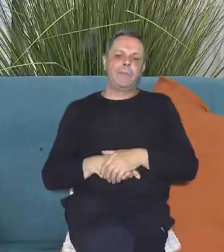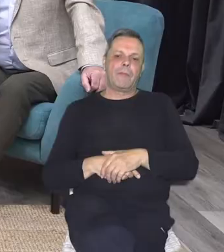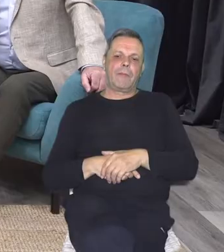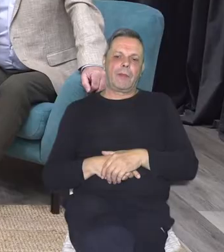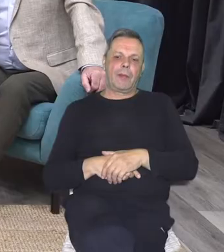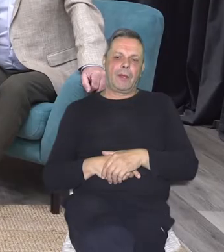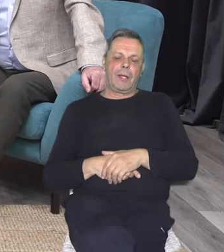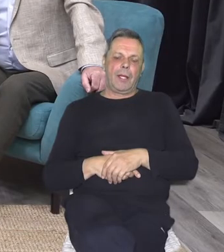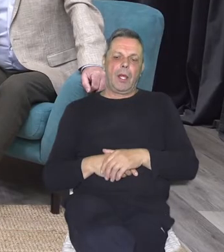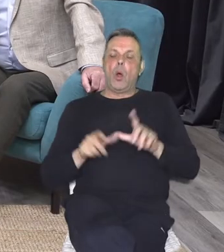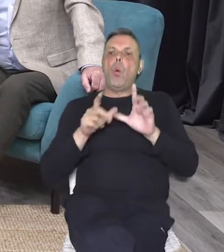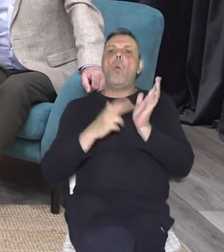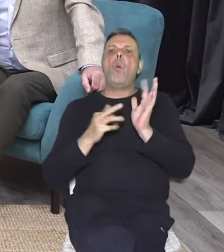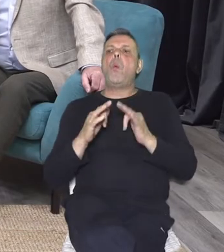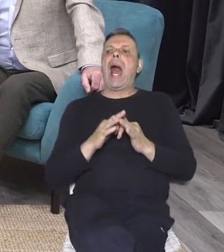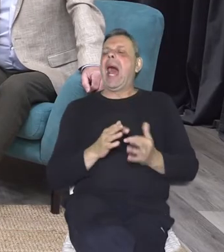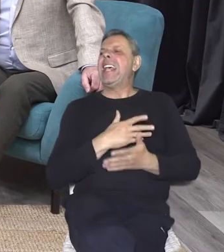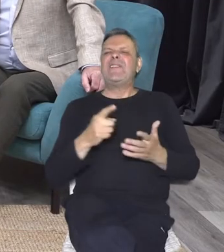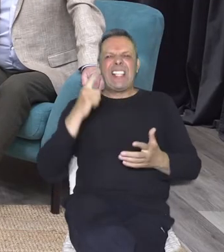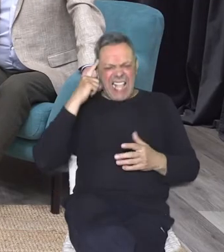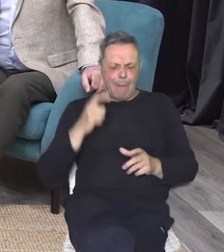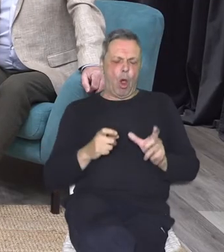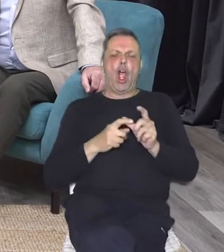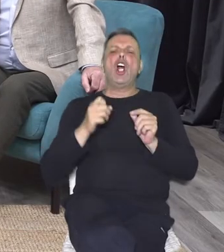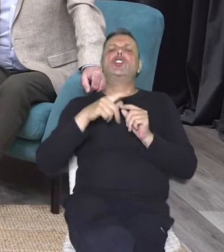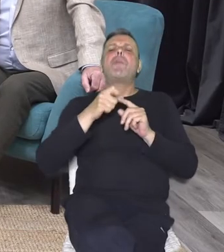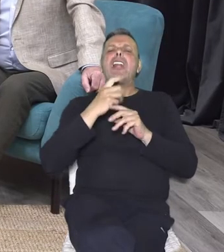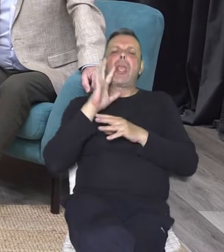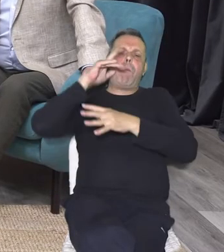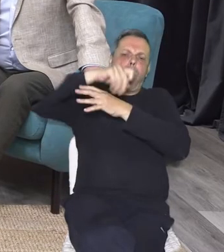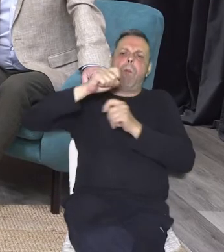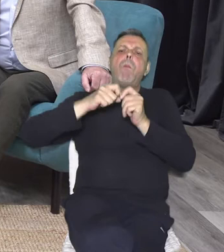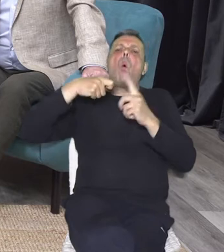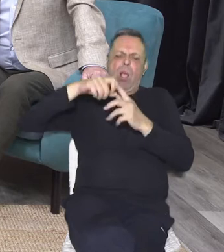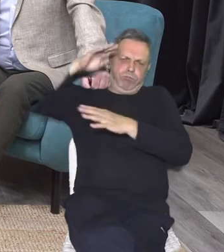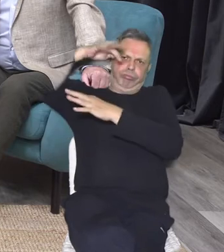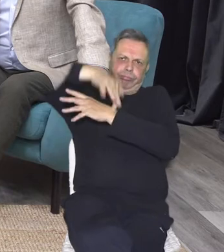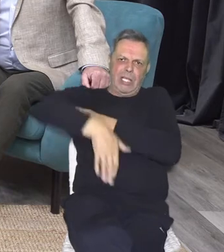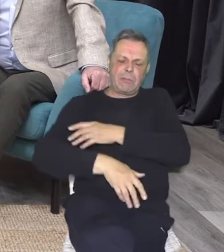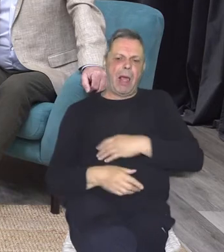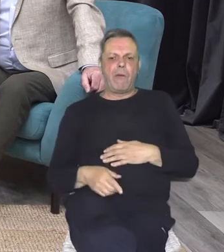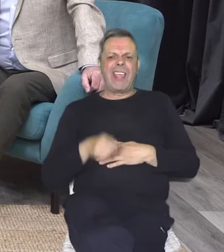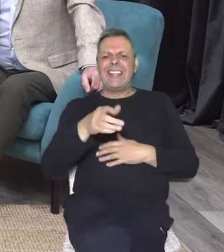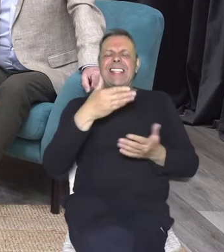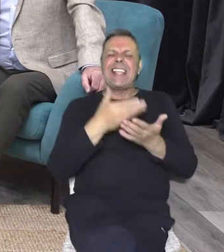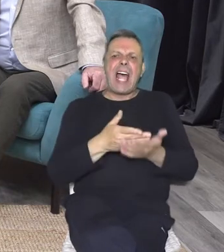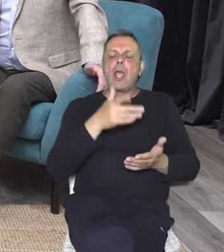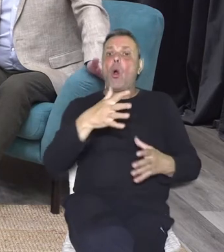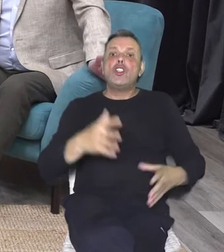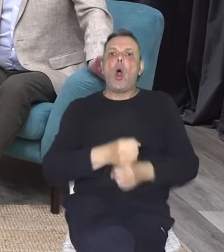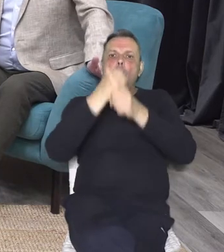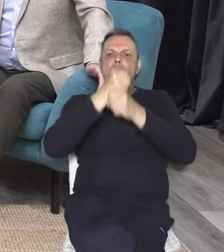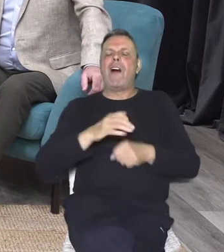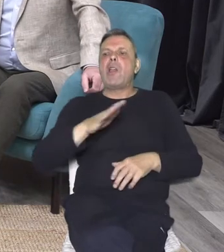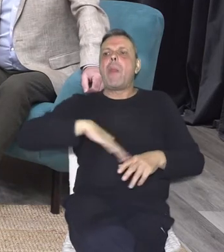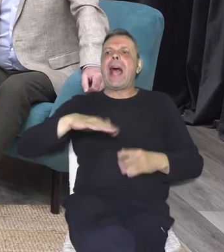ime. Unu svi dobro znamo. Štrbački buk također dobro znamo. Ti si taj koji si u